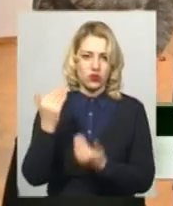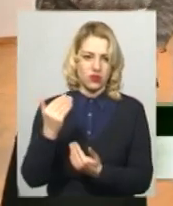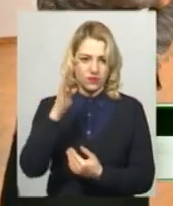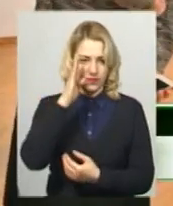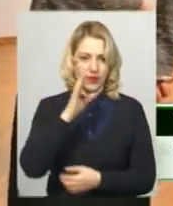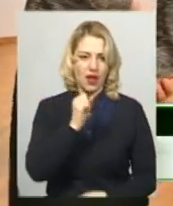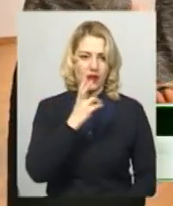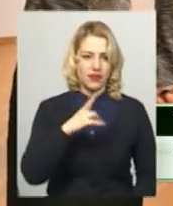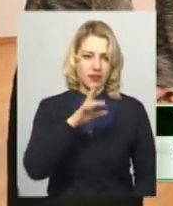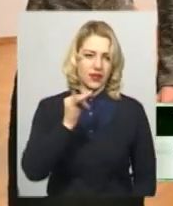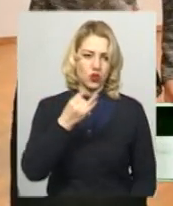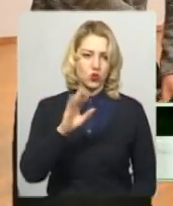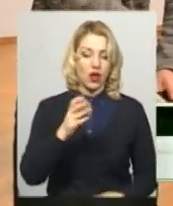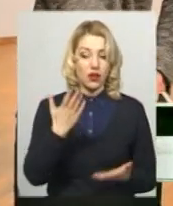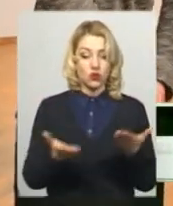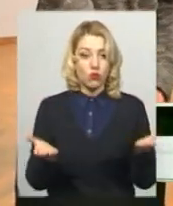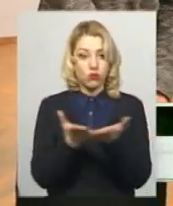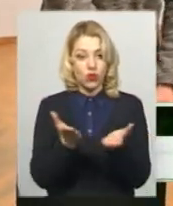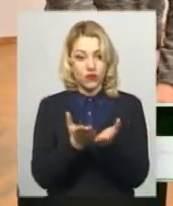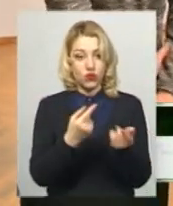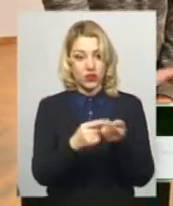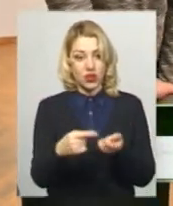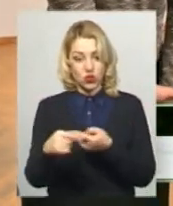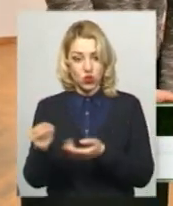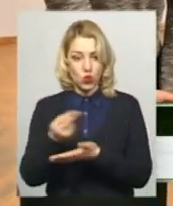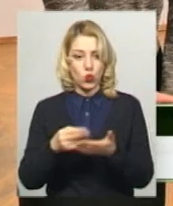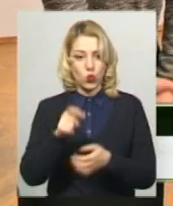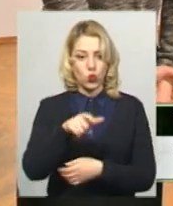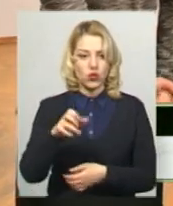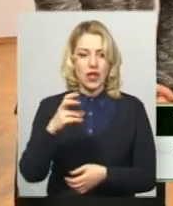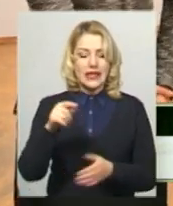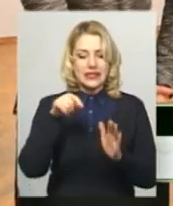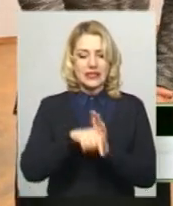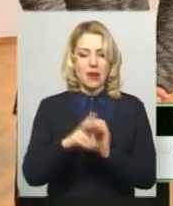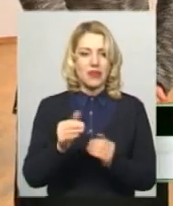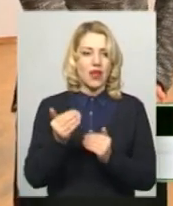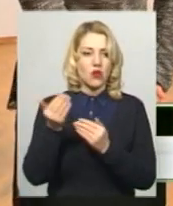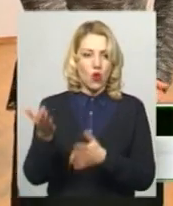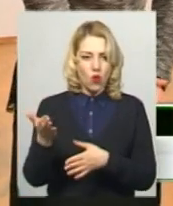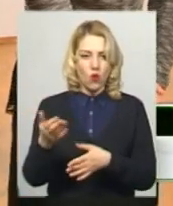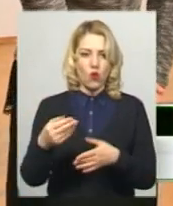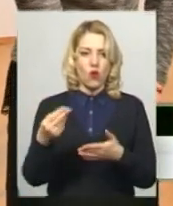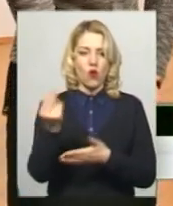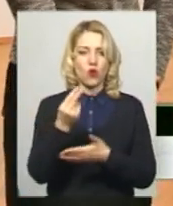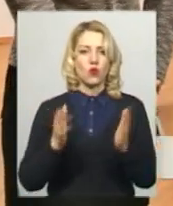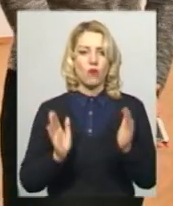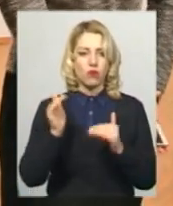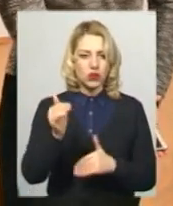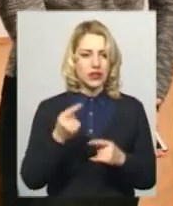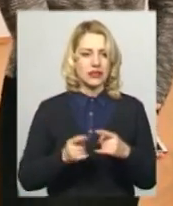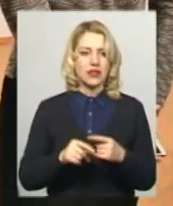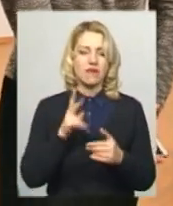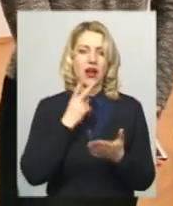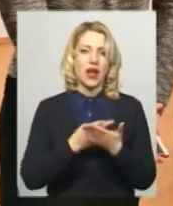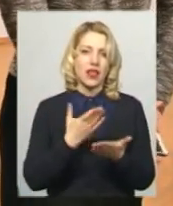порівнювати інших художників, то саме на його роботах це виглядає з одної сторони, як